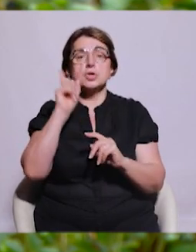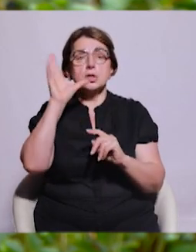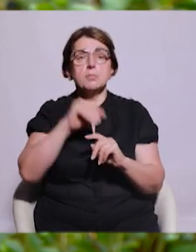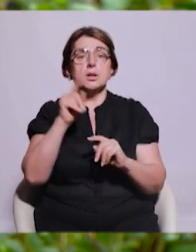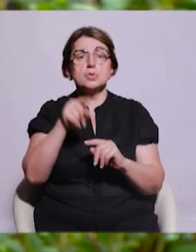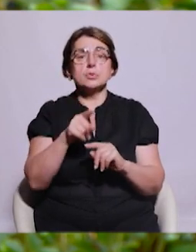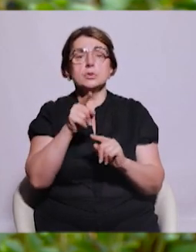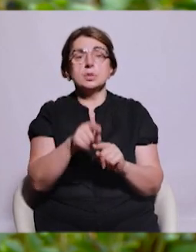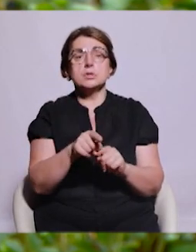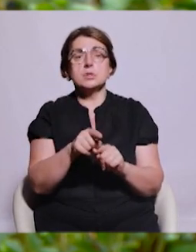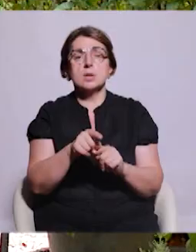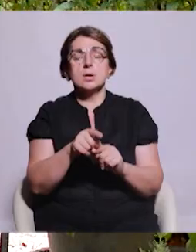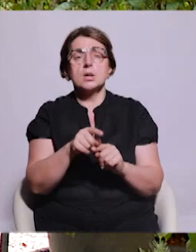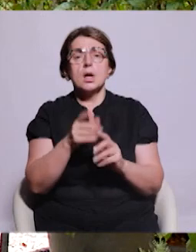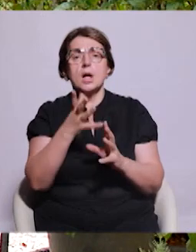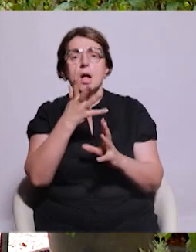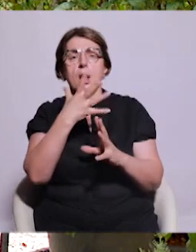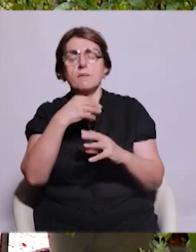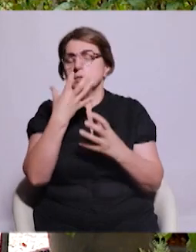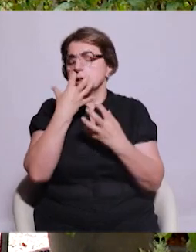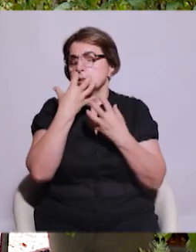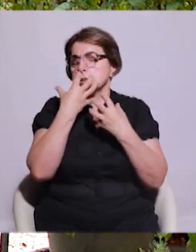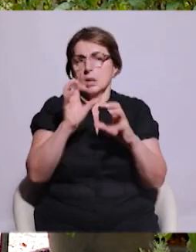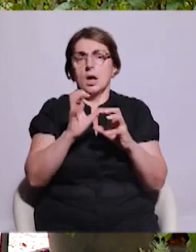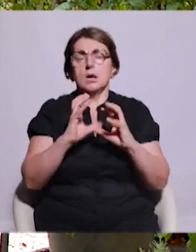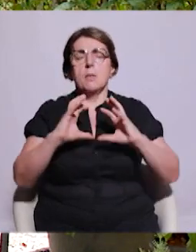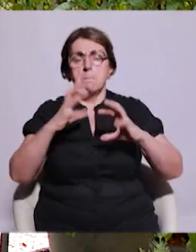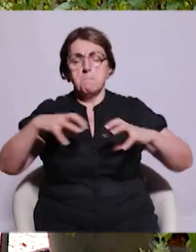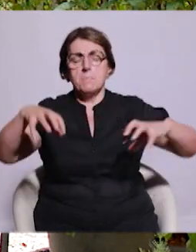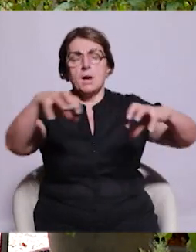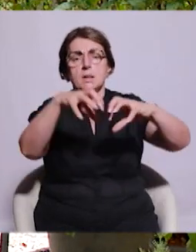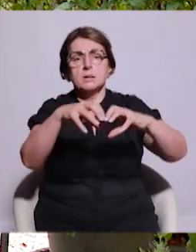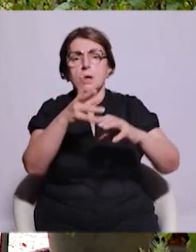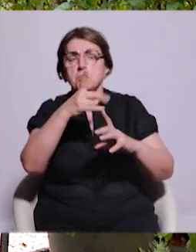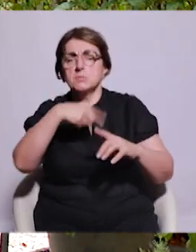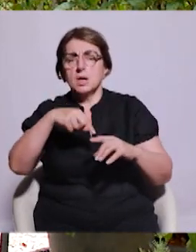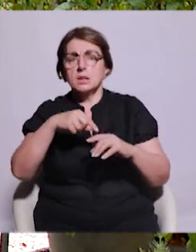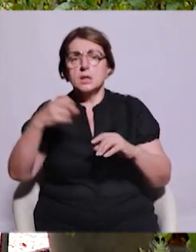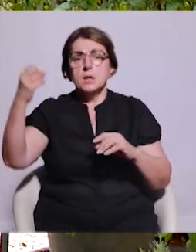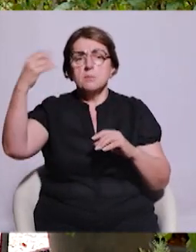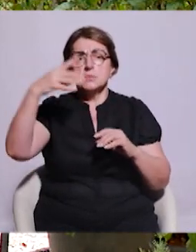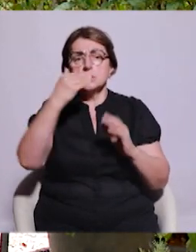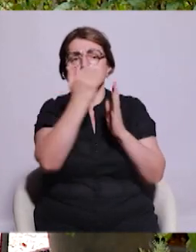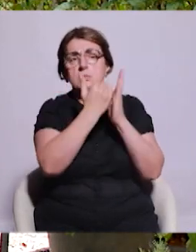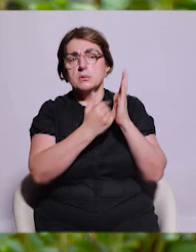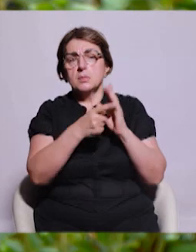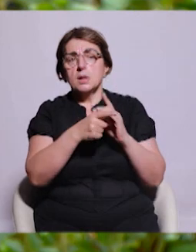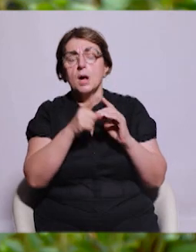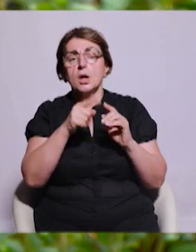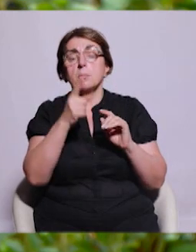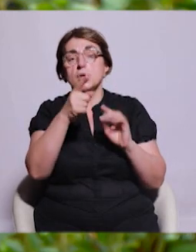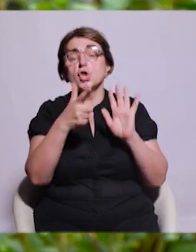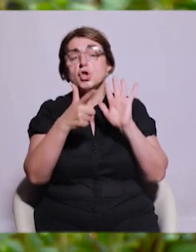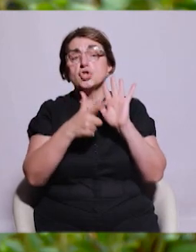ვიცოდეთ, არის ის, რომ ის ყველაზე ცხელი პლანეტაა მთელს მზის სისტემაში. მას 7 თვე და 12